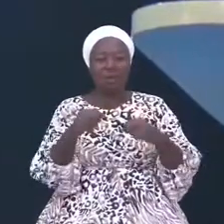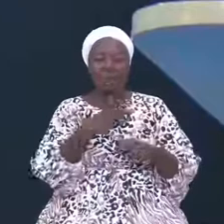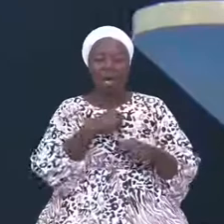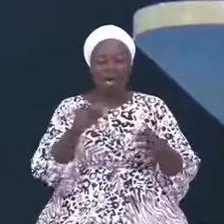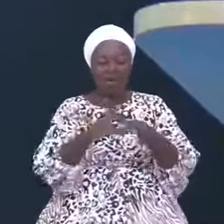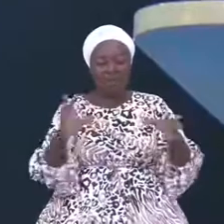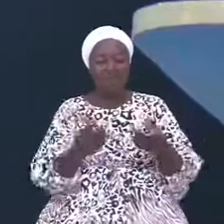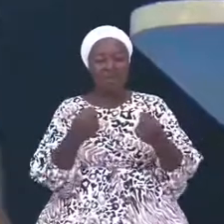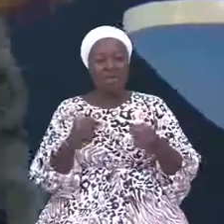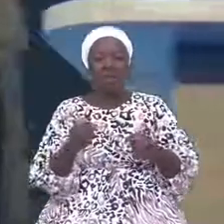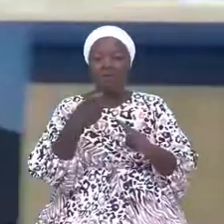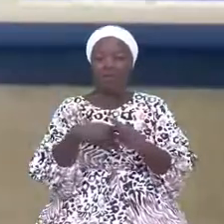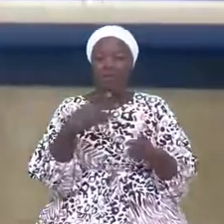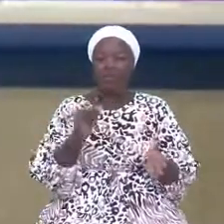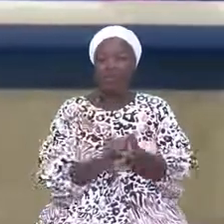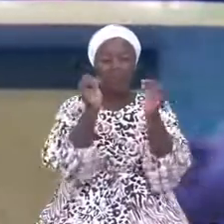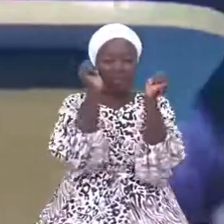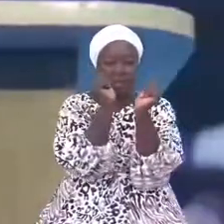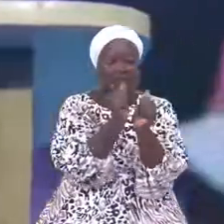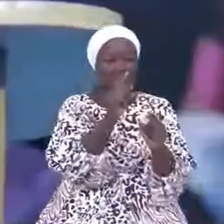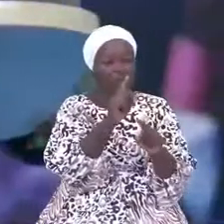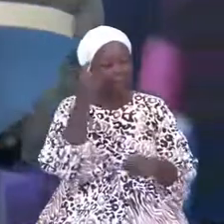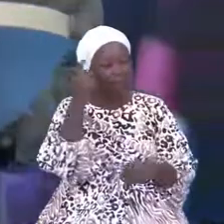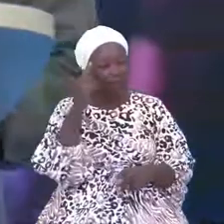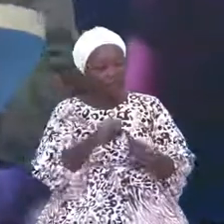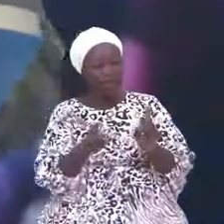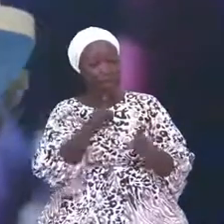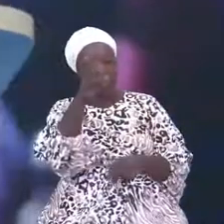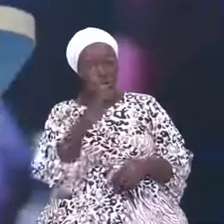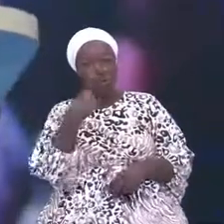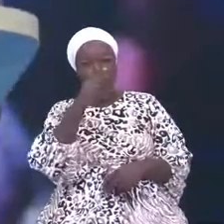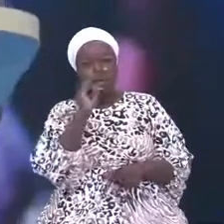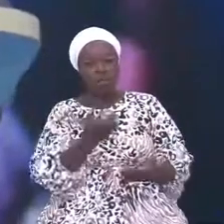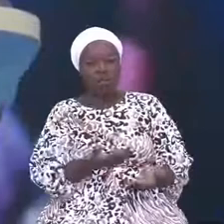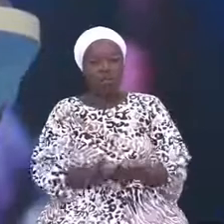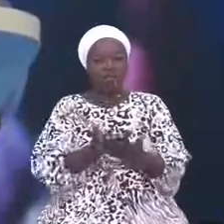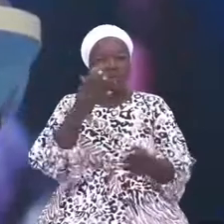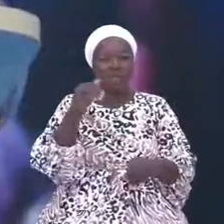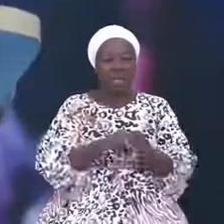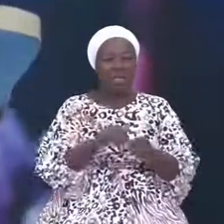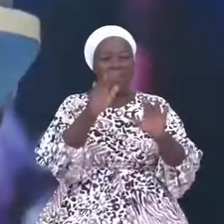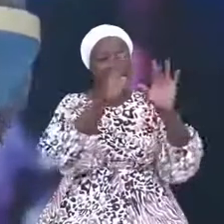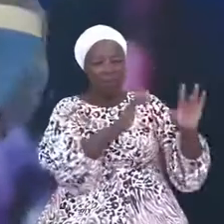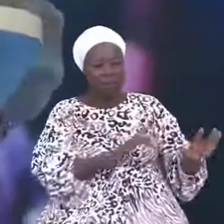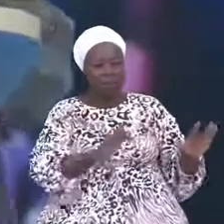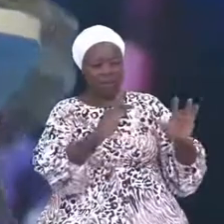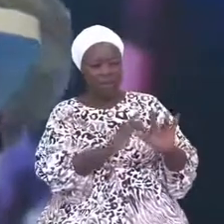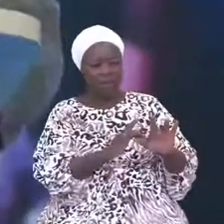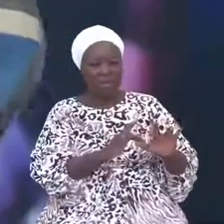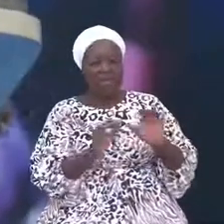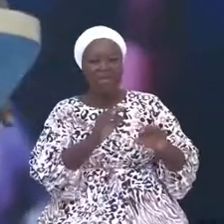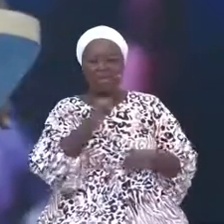Voici comment la rédemption nous vient et la libération vient de l'esclavage. Mais Dieu qui est riche